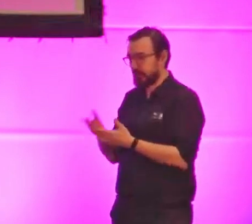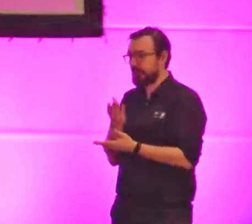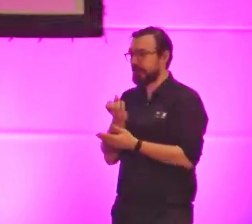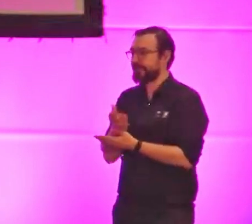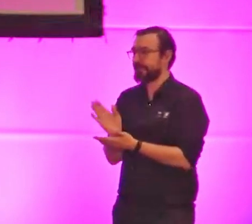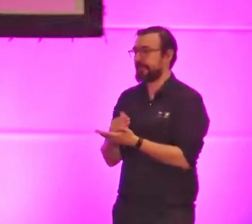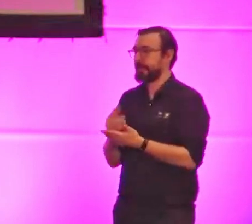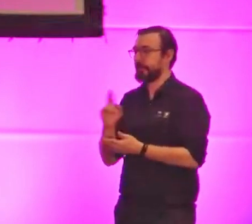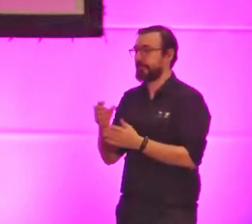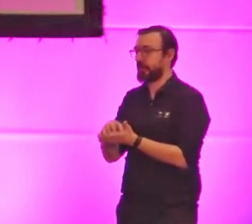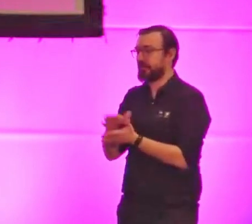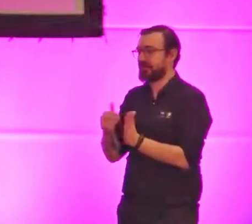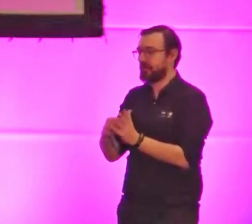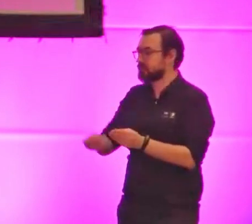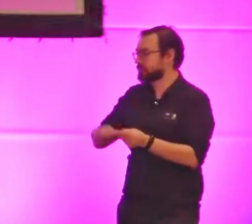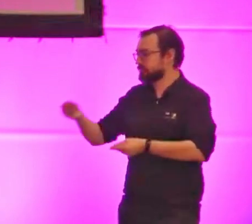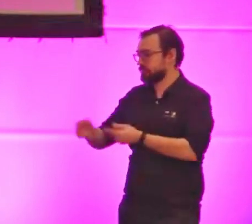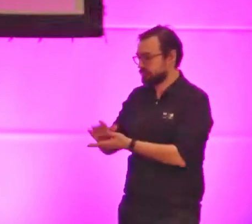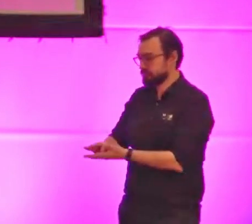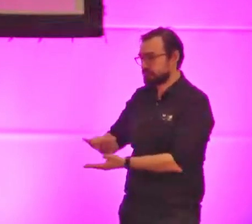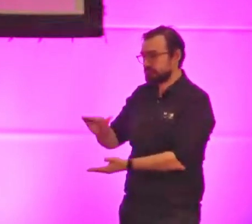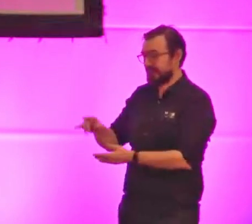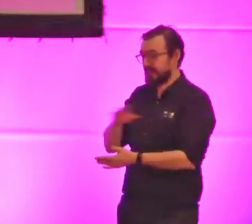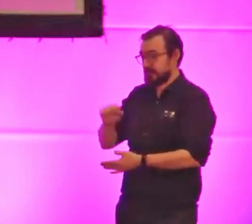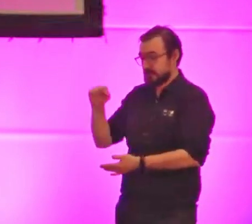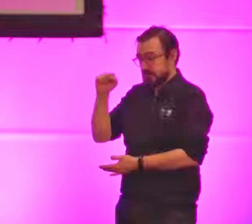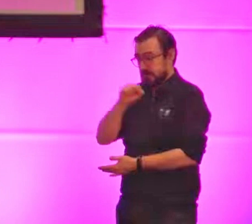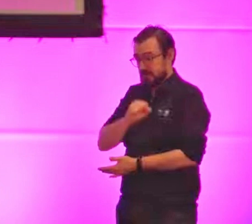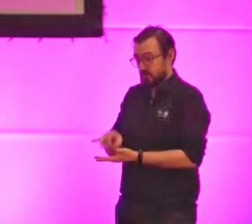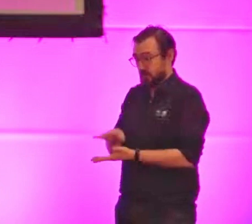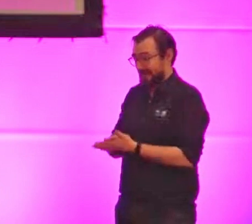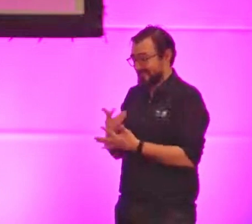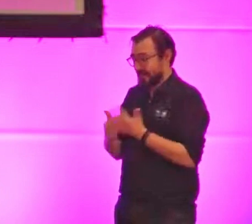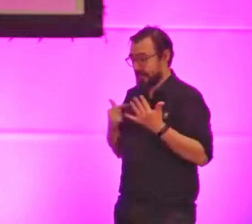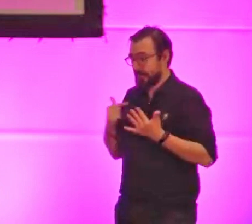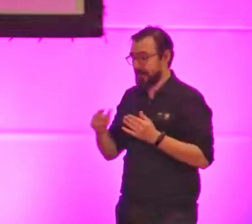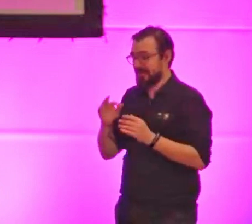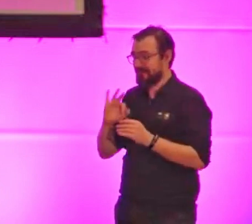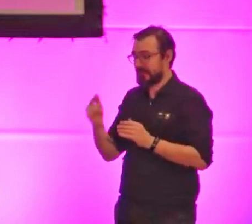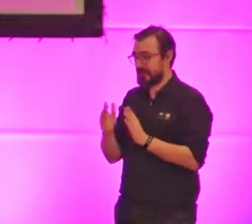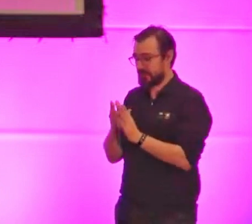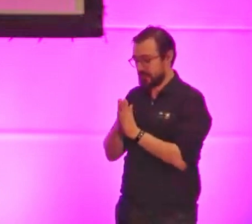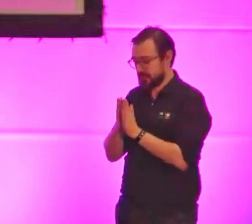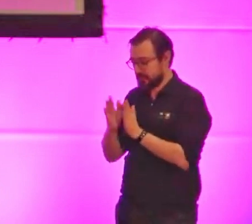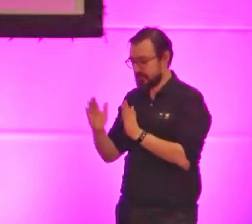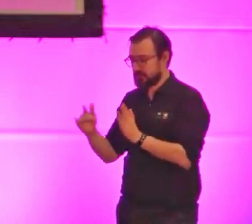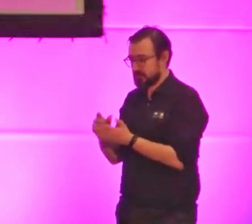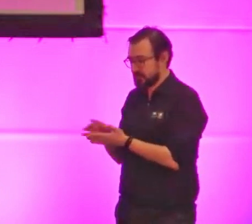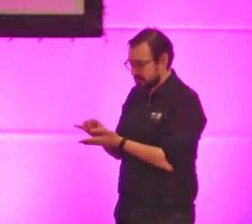dokument ifrån. Och det var ju mängder av dokument, tusentals sidor